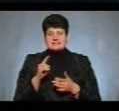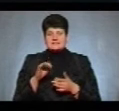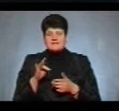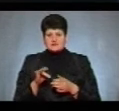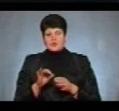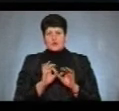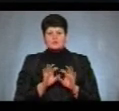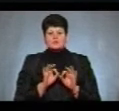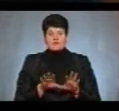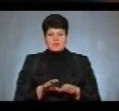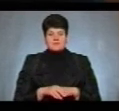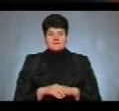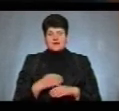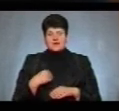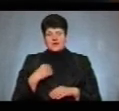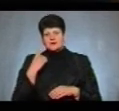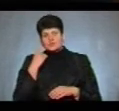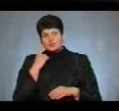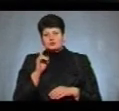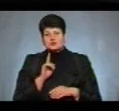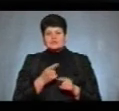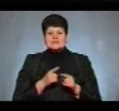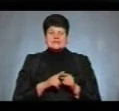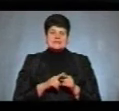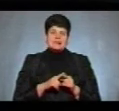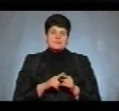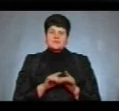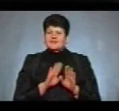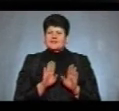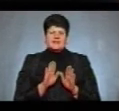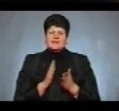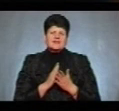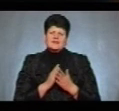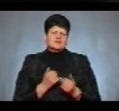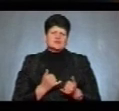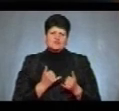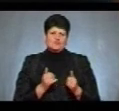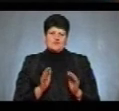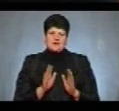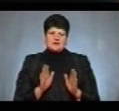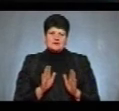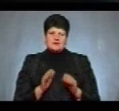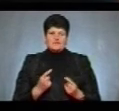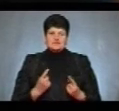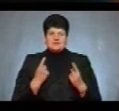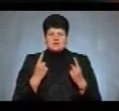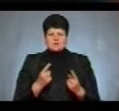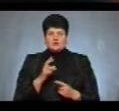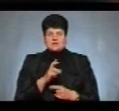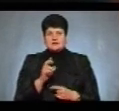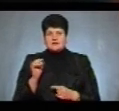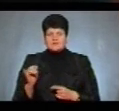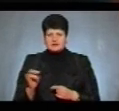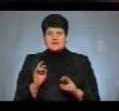захід, розповіла. Я думаю, що це не так вшанування і возвеличення Богдана Івановича,